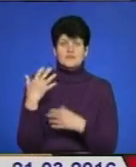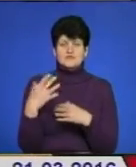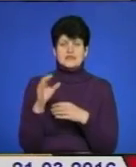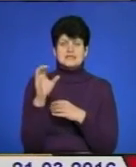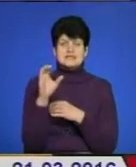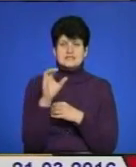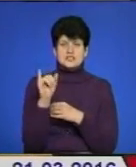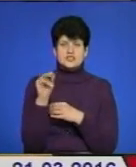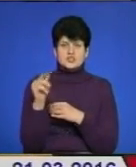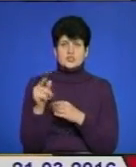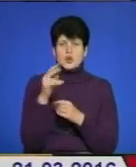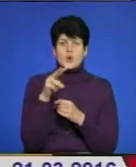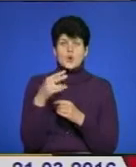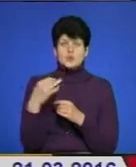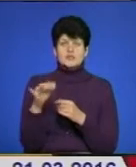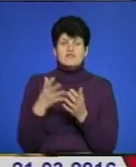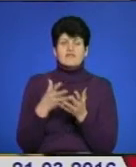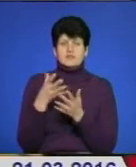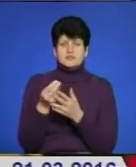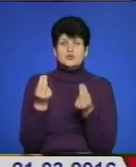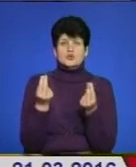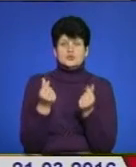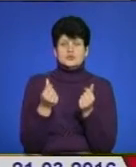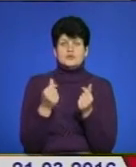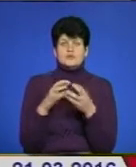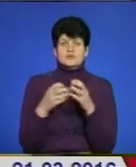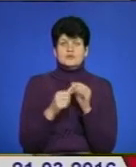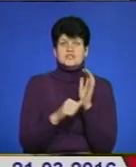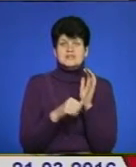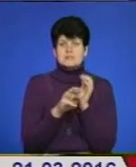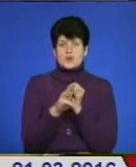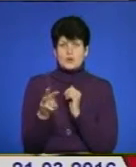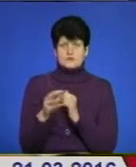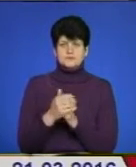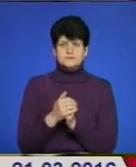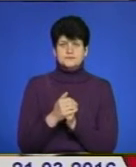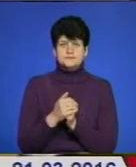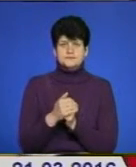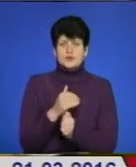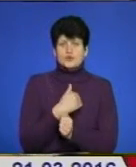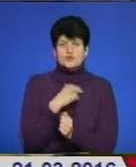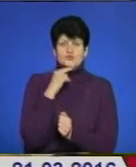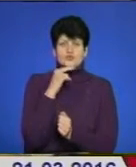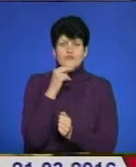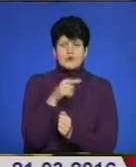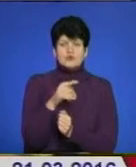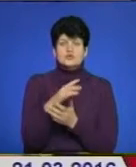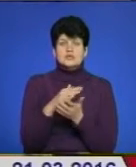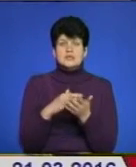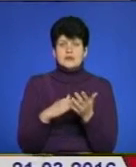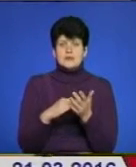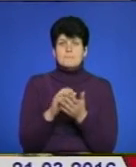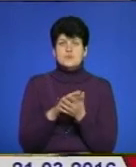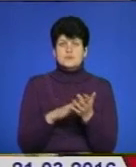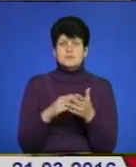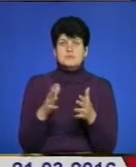січень-лютий виплачено кошти в сумі 60 мільйонів. І хочу звернути увагу, що надалі ми продовжуємо